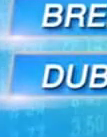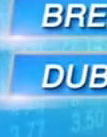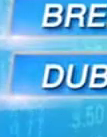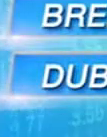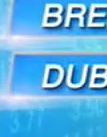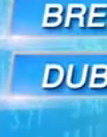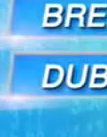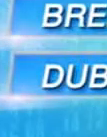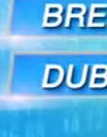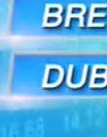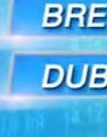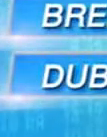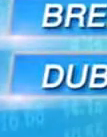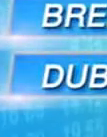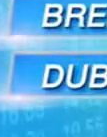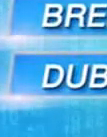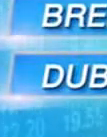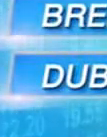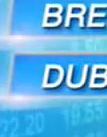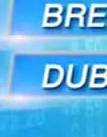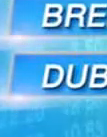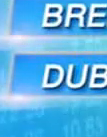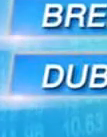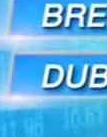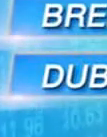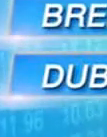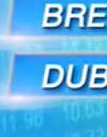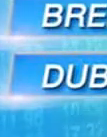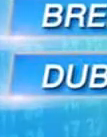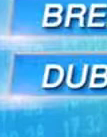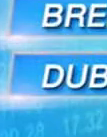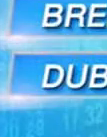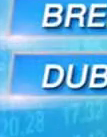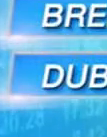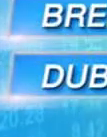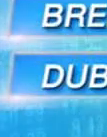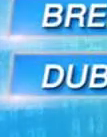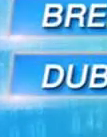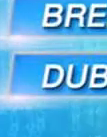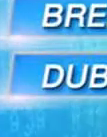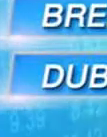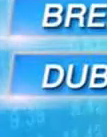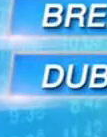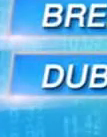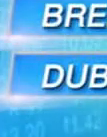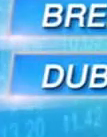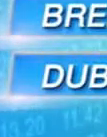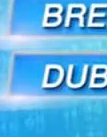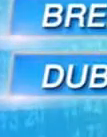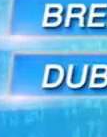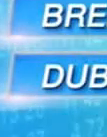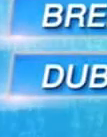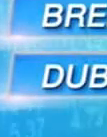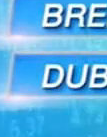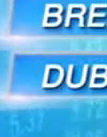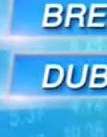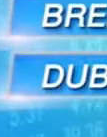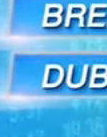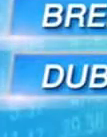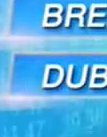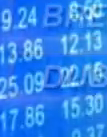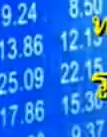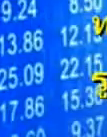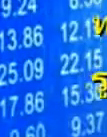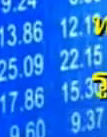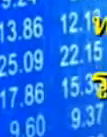มขึ้น2เหรียญ10เซนต์ค่ะมาอยู่ที่48เหรียญ69เซนต์ต่อบาร์เรลส่วนราคาทองคำในประเท